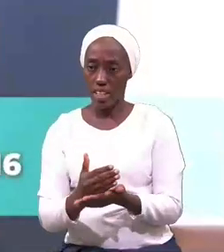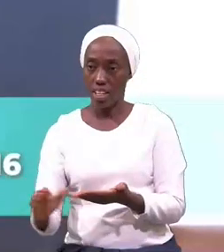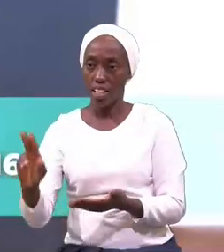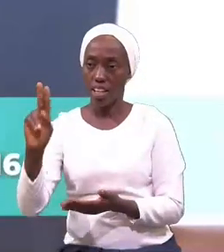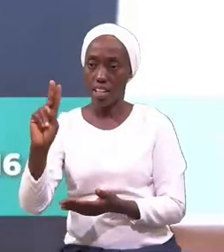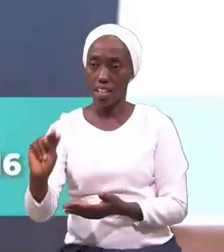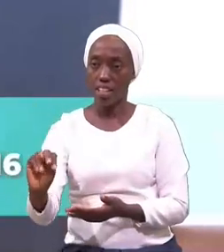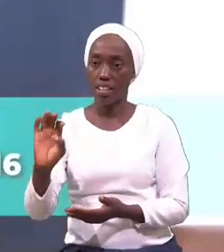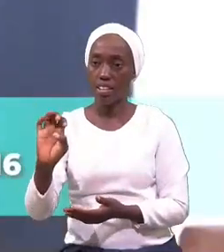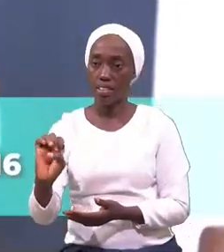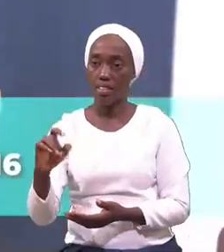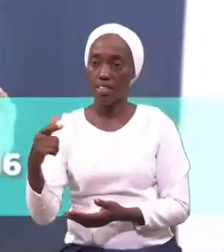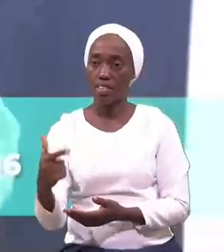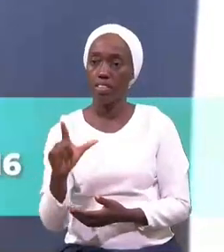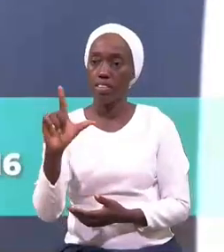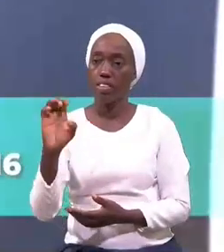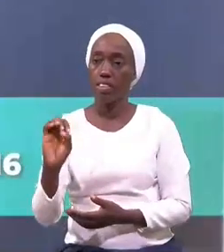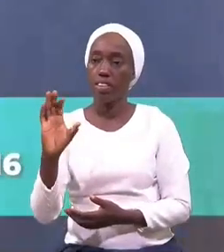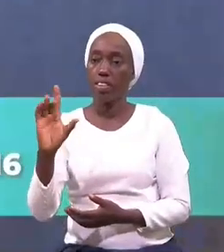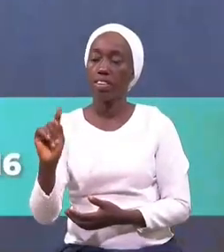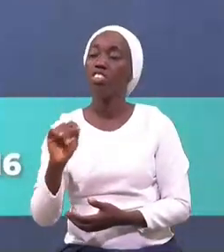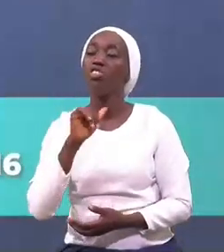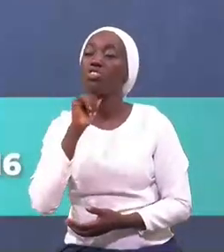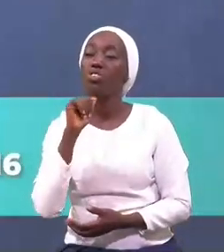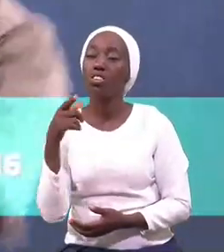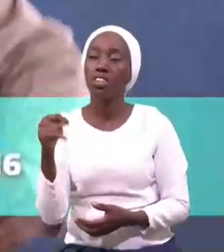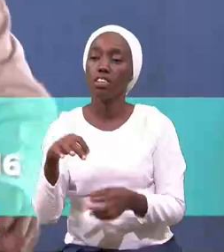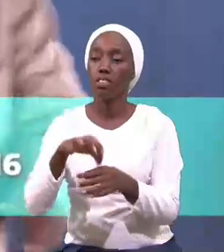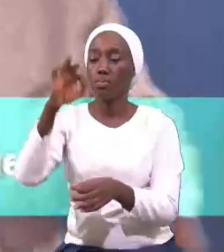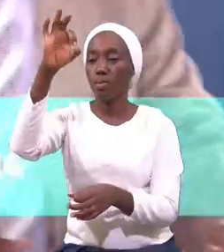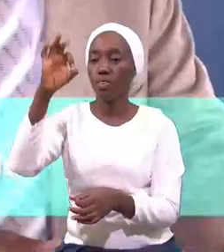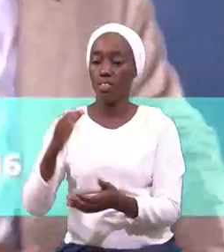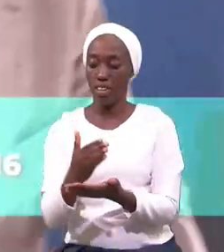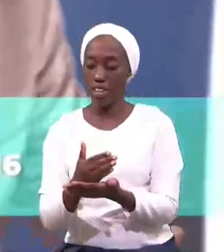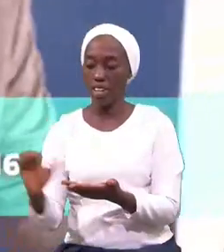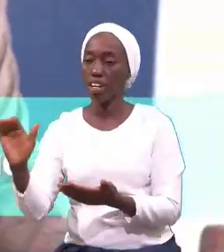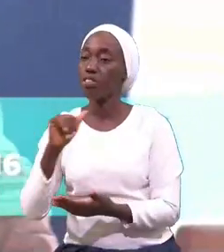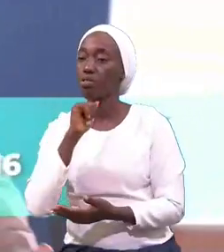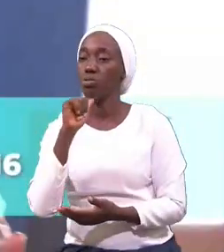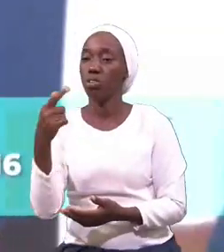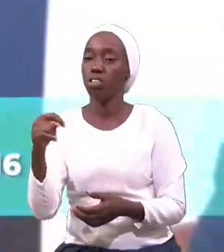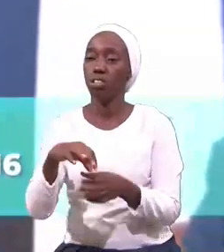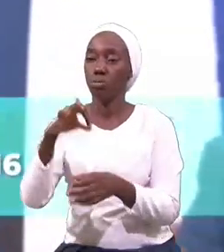N, ne néglige pas l'Esprit de Dieu. Ne néglige pas l'Esprit.